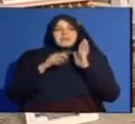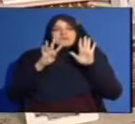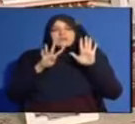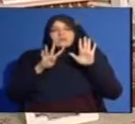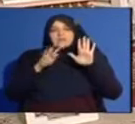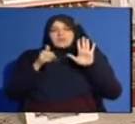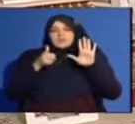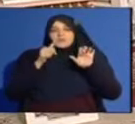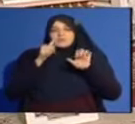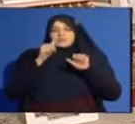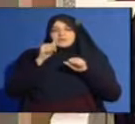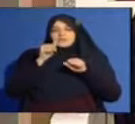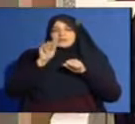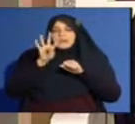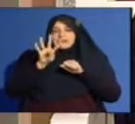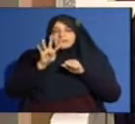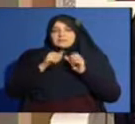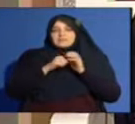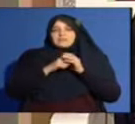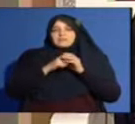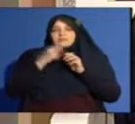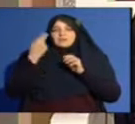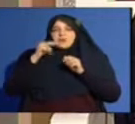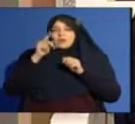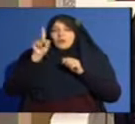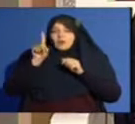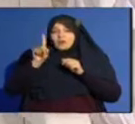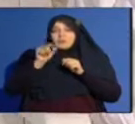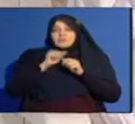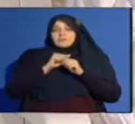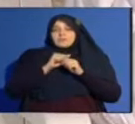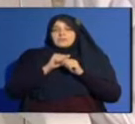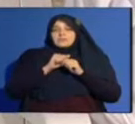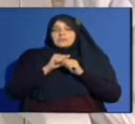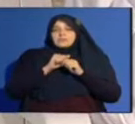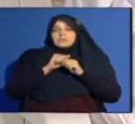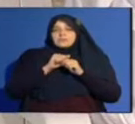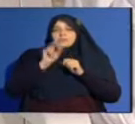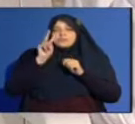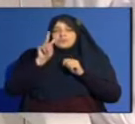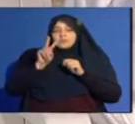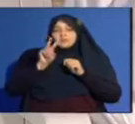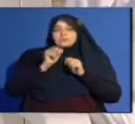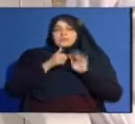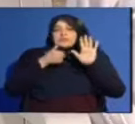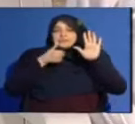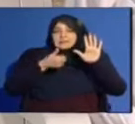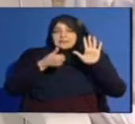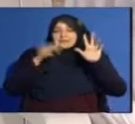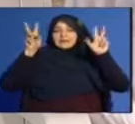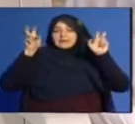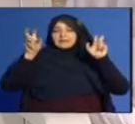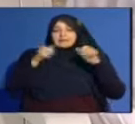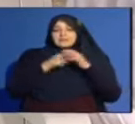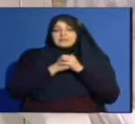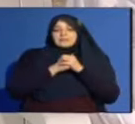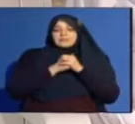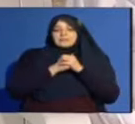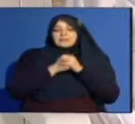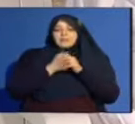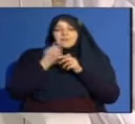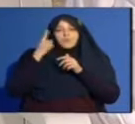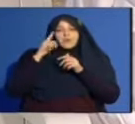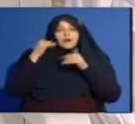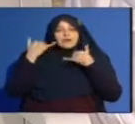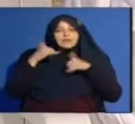الأولى والمادة الثانية والمادة السادسة من هذه الاتفاقية. أما بالنسبة للجزائر لابد